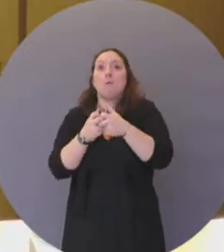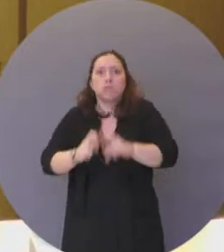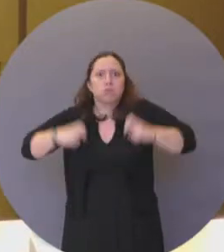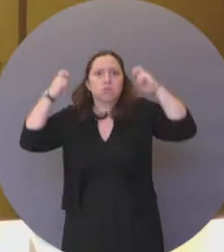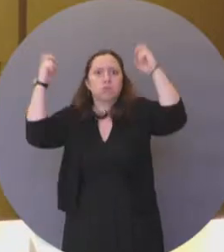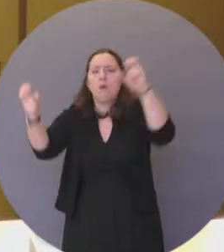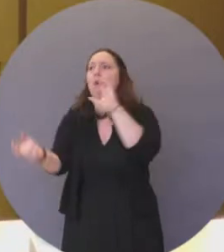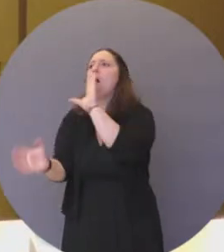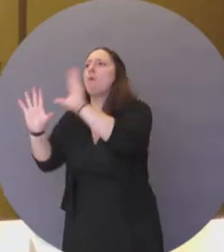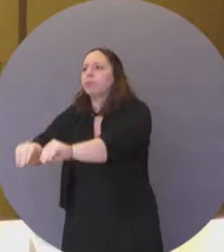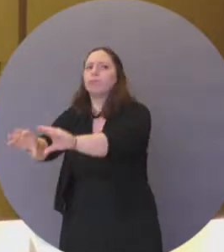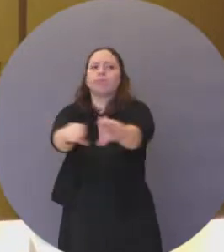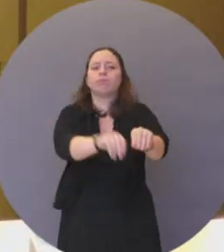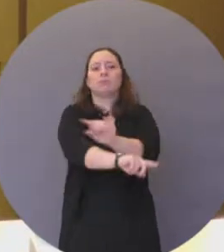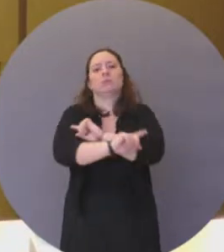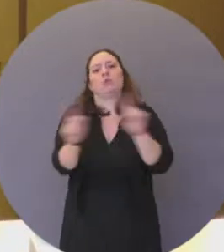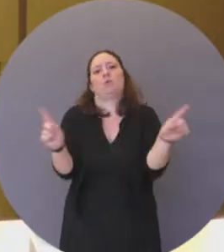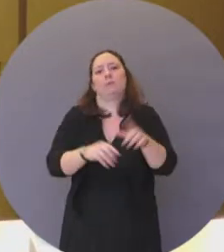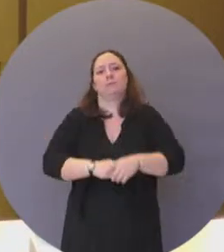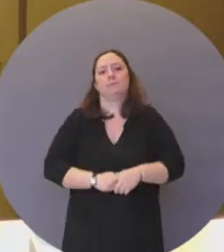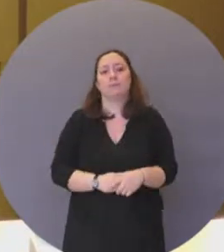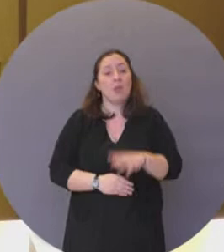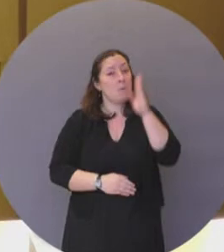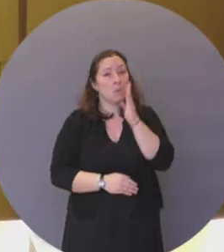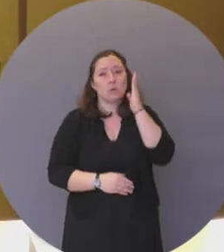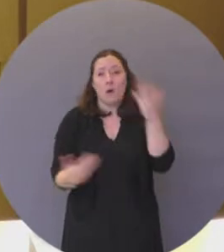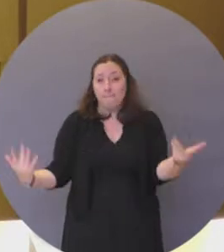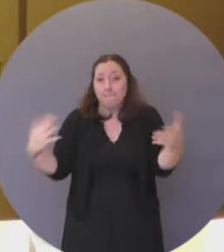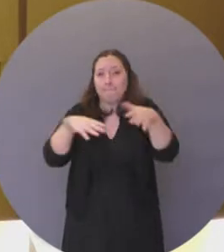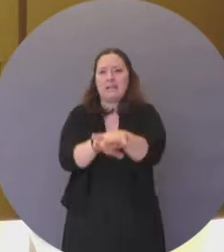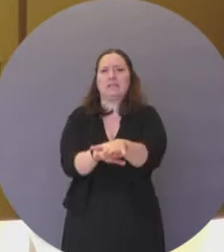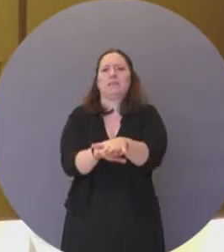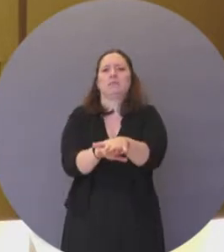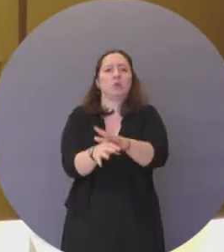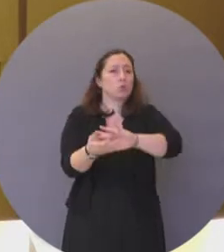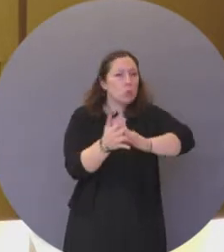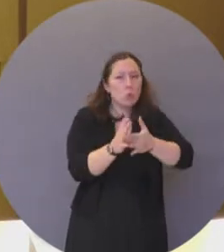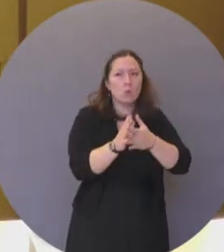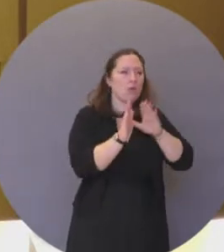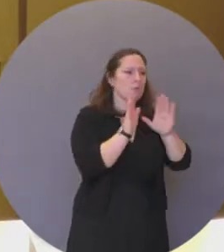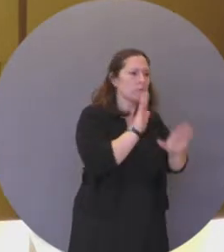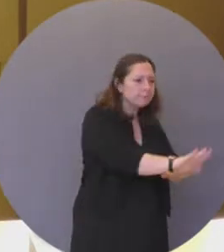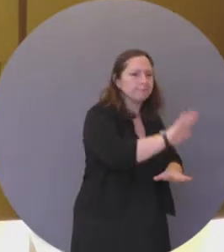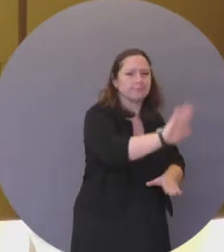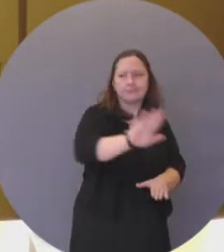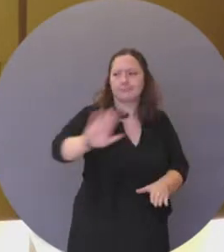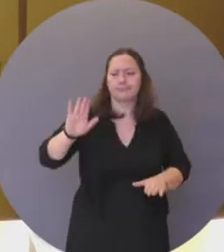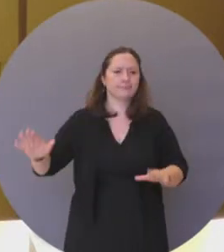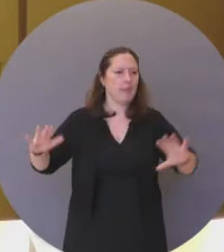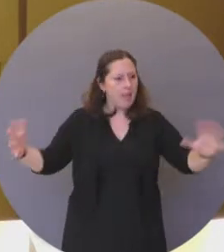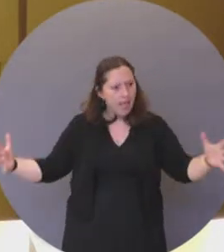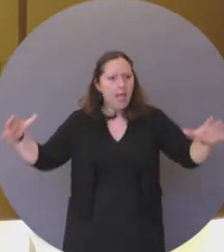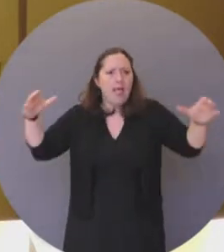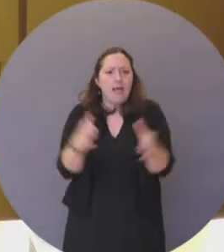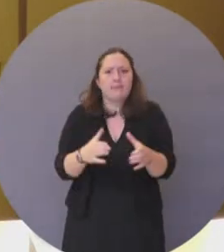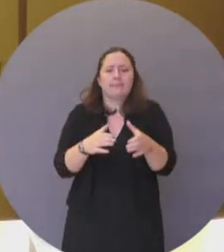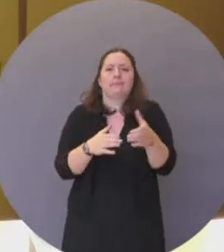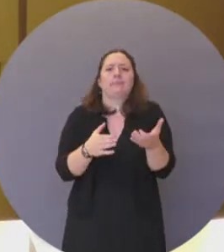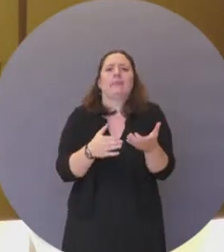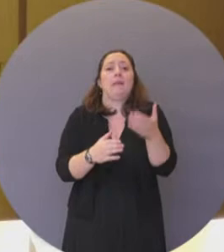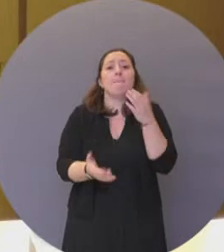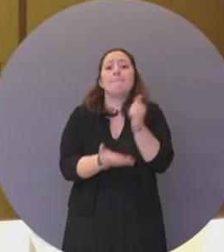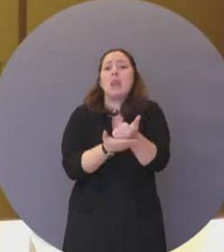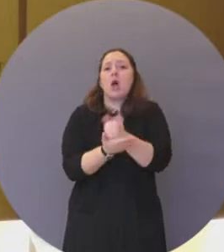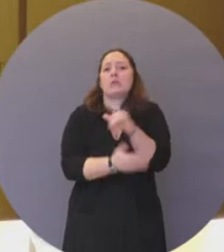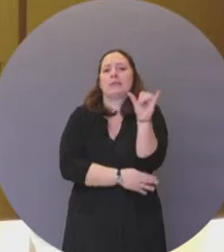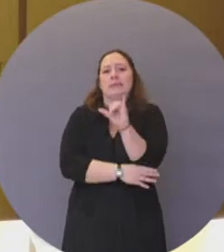d'un mixte car nous avons besoin de toutes les sources d'énergie non fossiles pilotable et maîtrisée par la puissance publique les e NR ne pourront évidemment